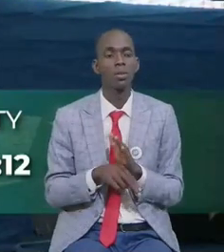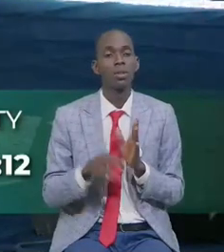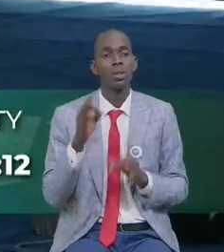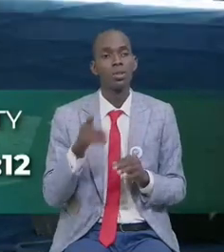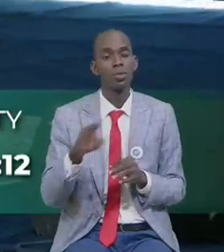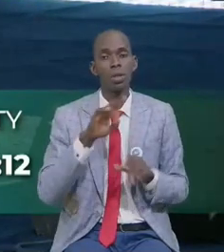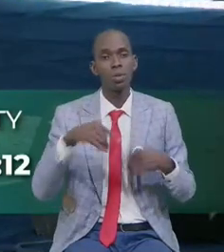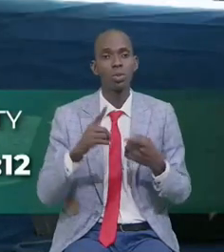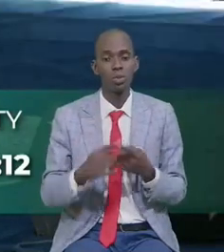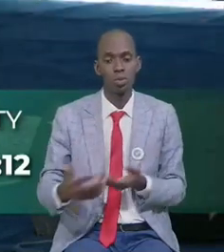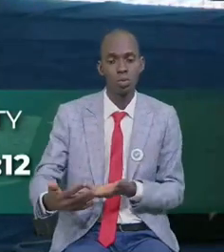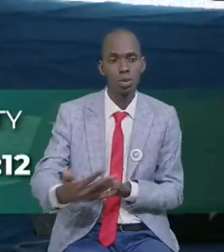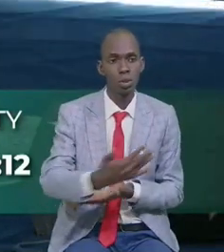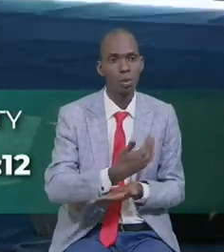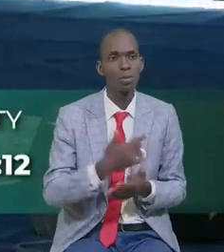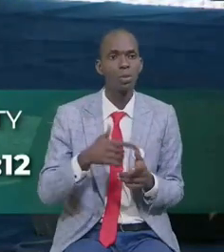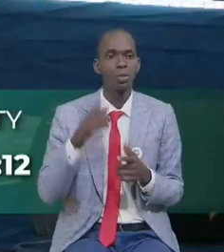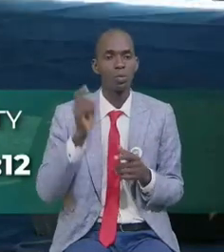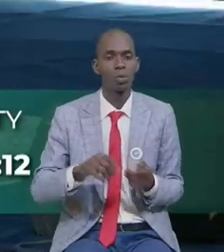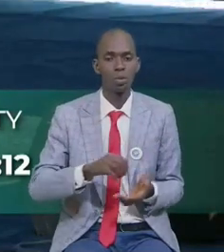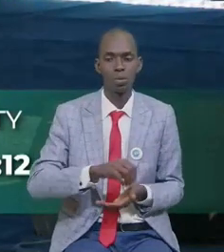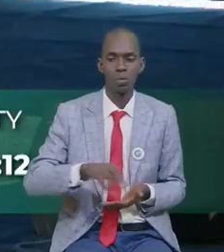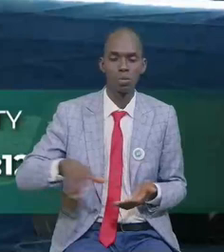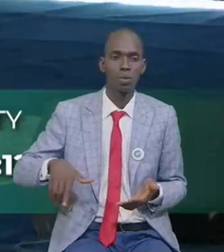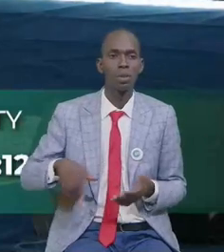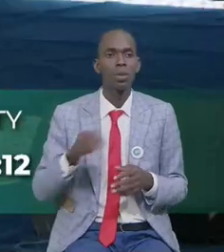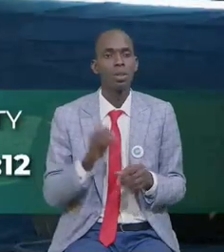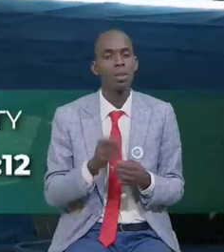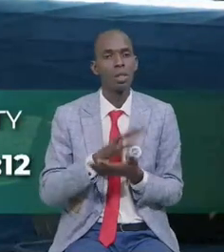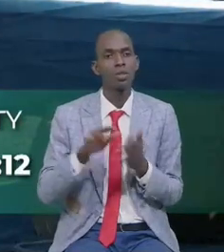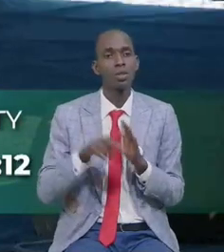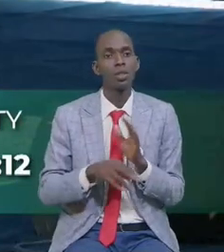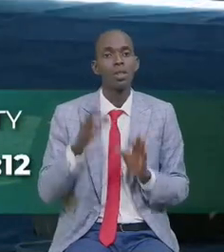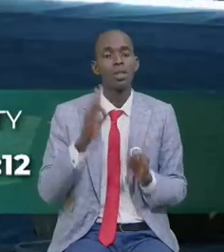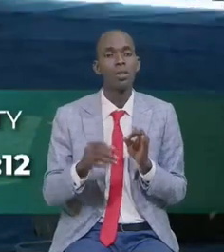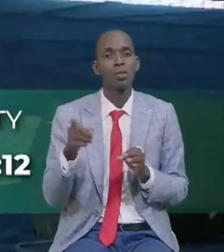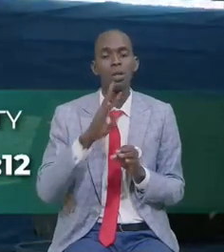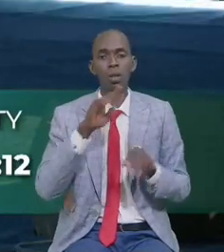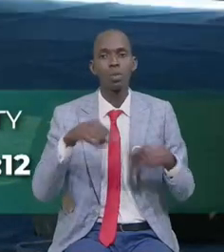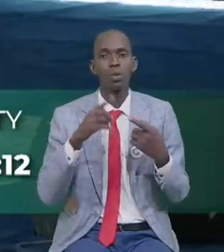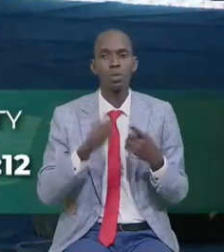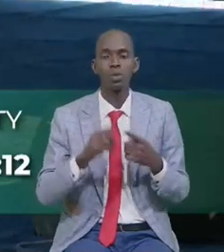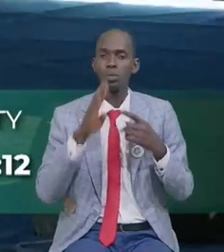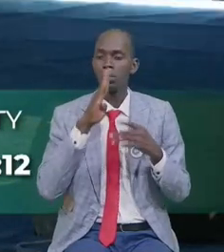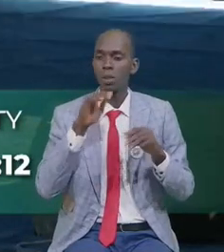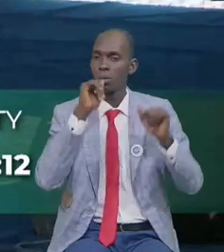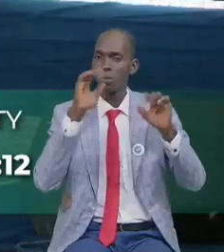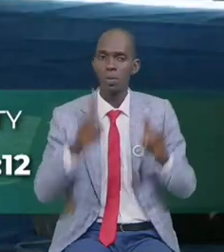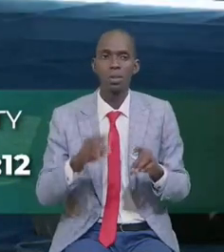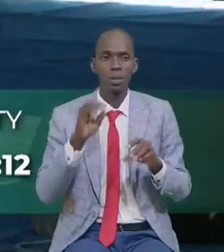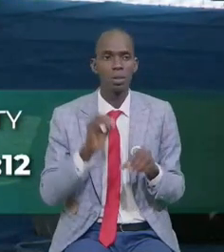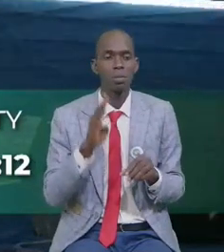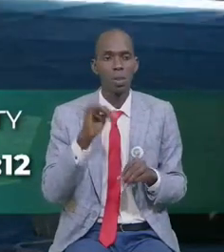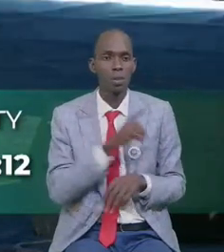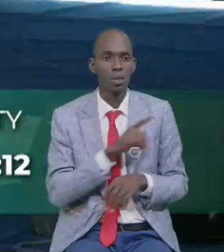Si tu veux moissonner, semez dans la justice. Si ça va être prospéré par le Seigneur, semez selon